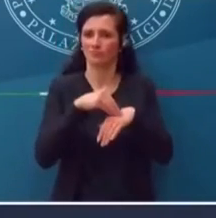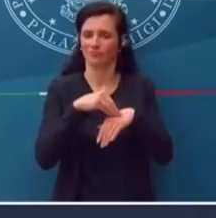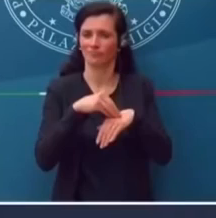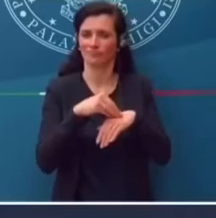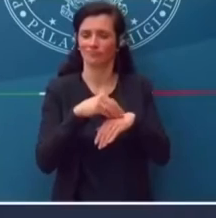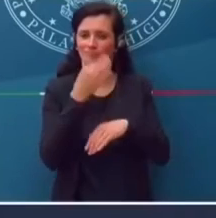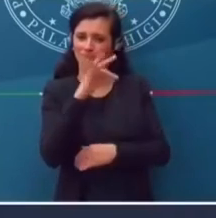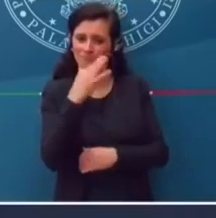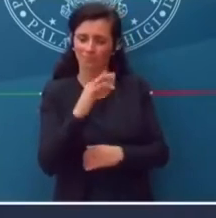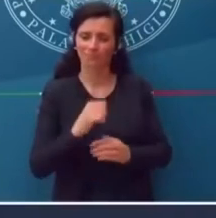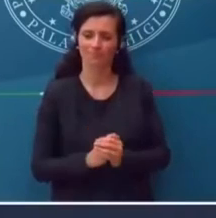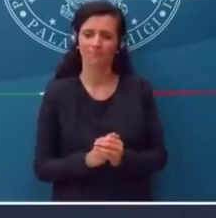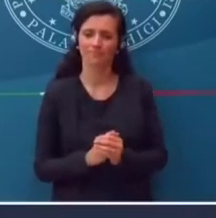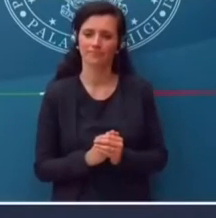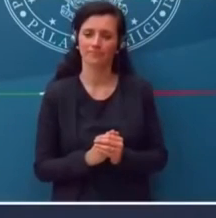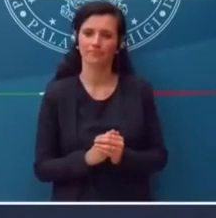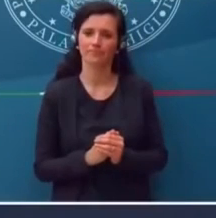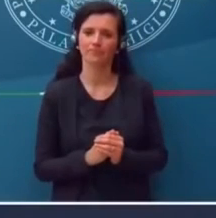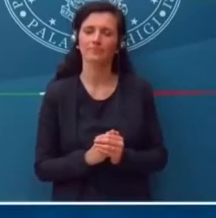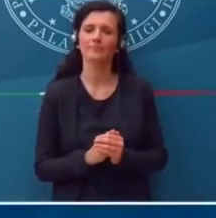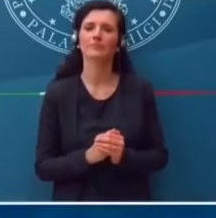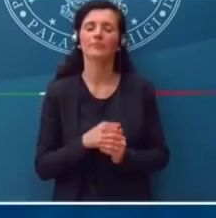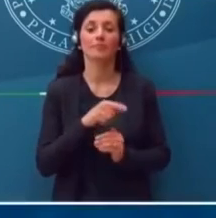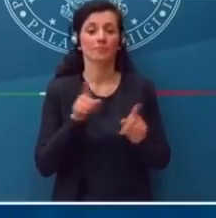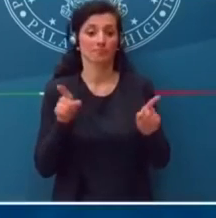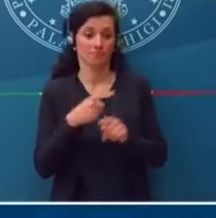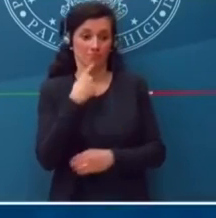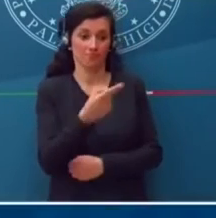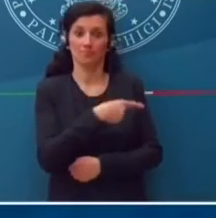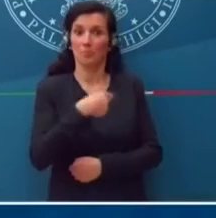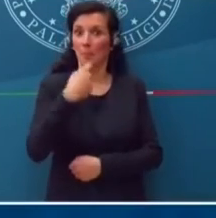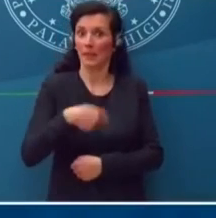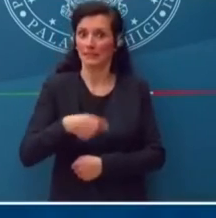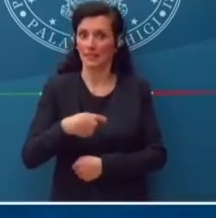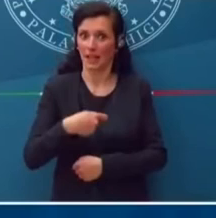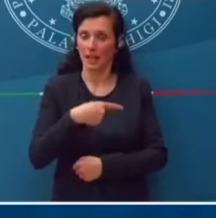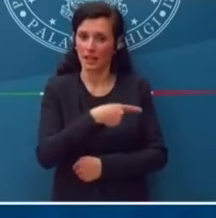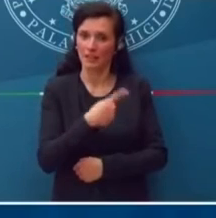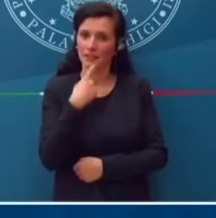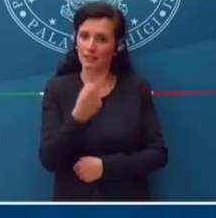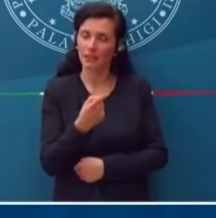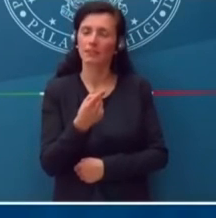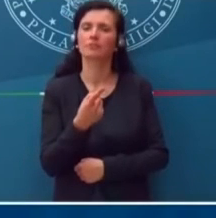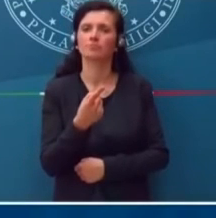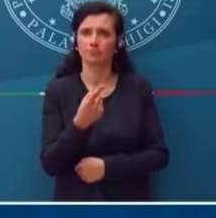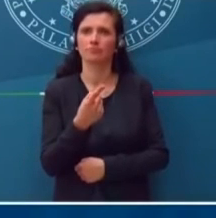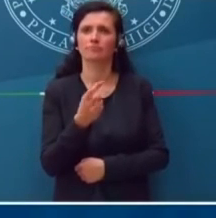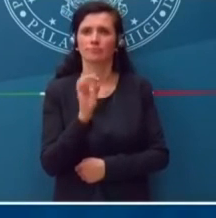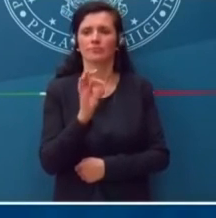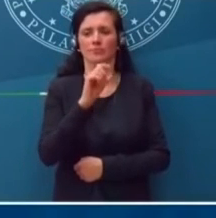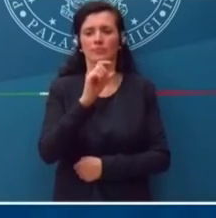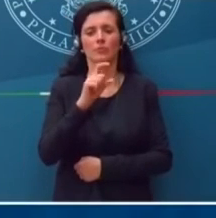che indubitabilmente quanto ha sottolineato il Presidente su quella che è anche la